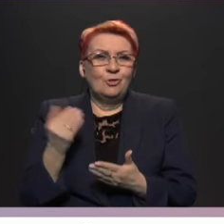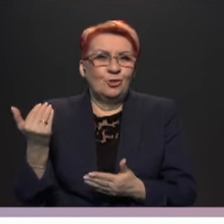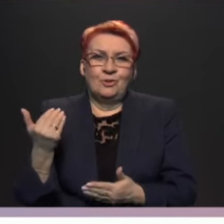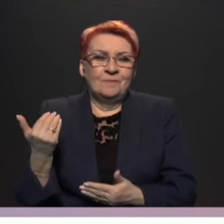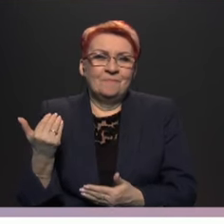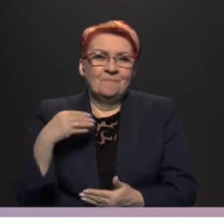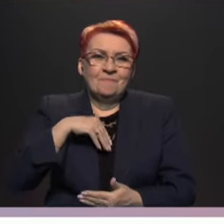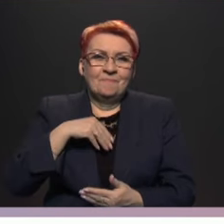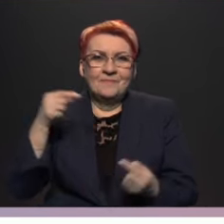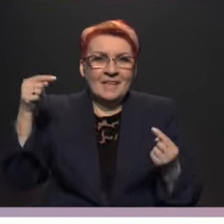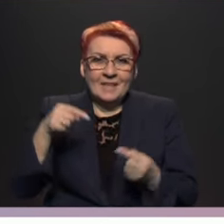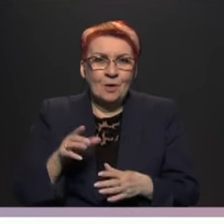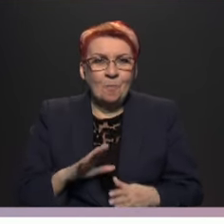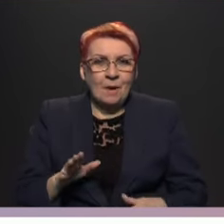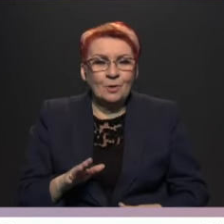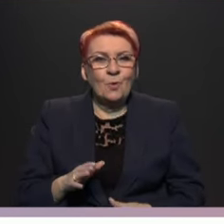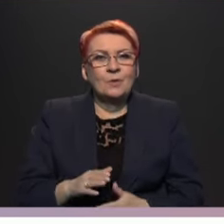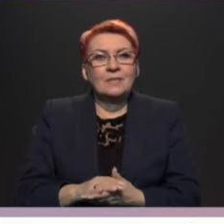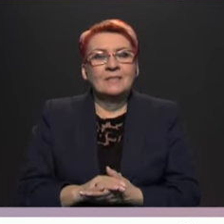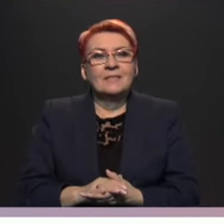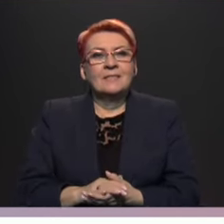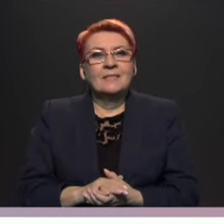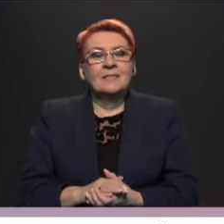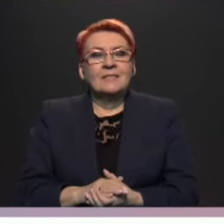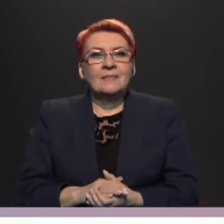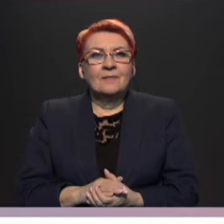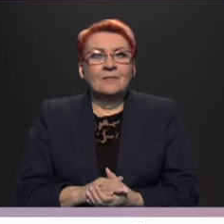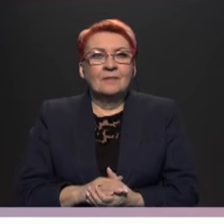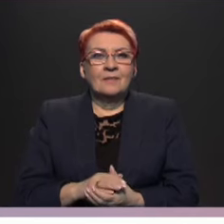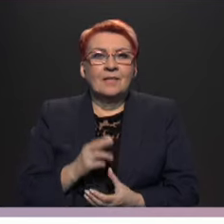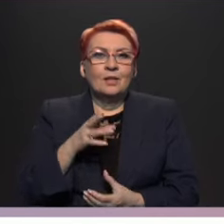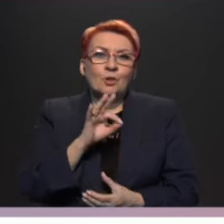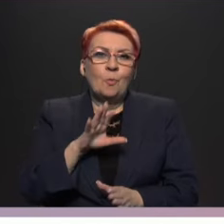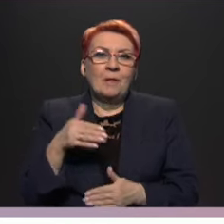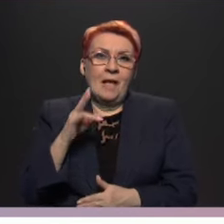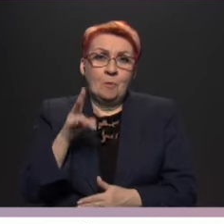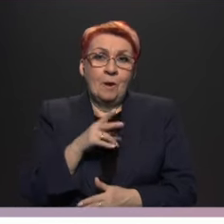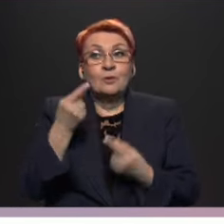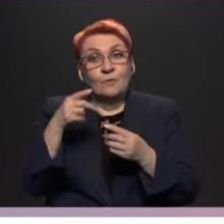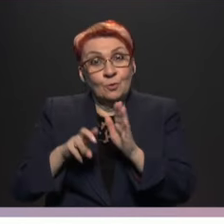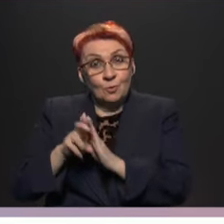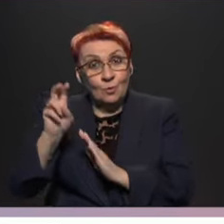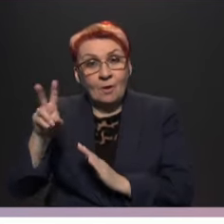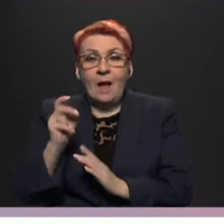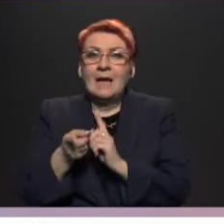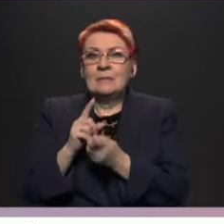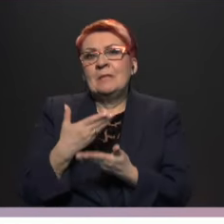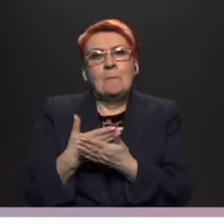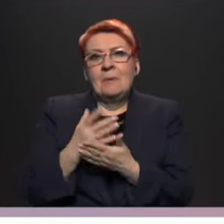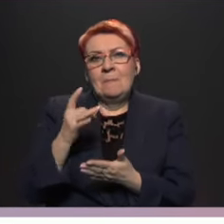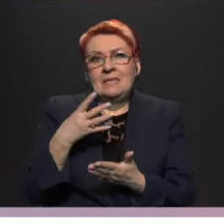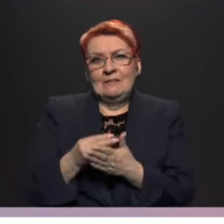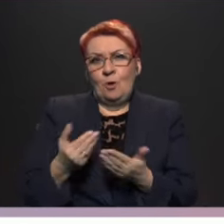своей риторике, и по тому, что предлагает батюшка, как изменить свою жизнь, например. Да?